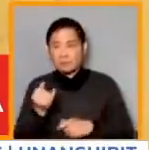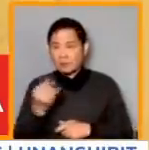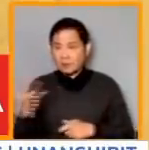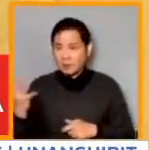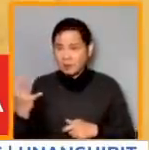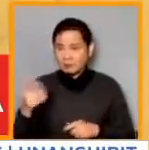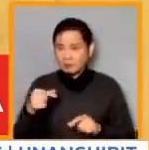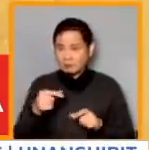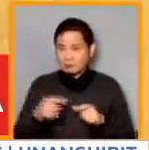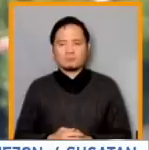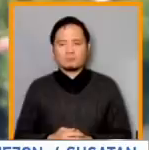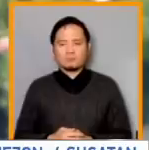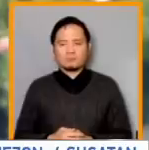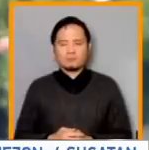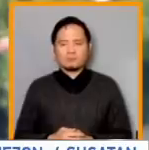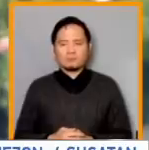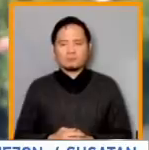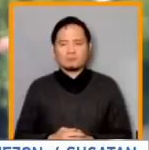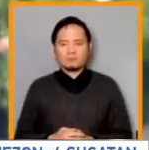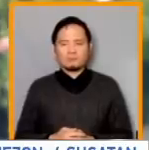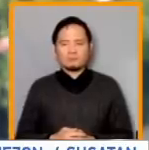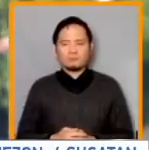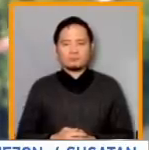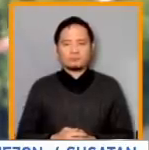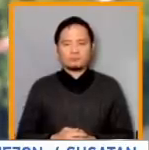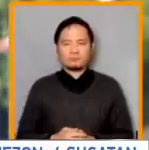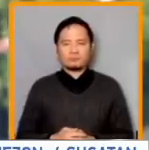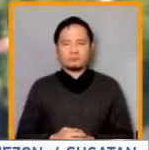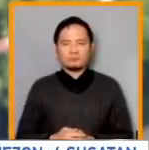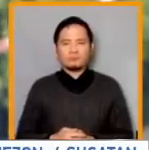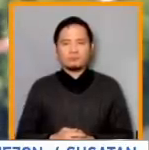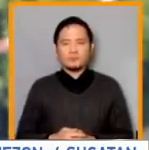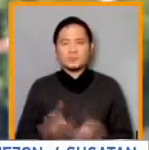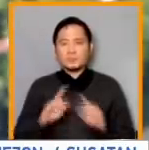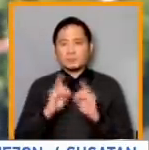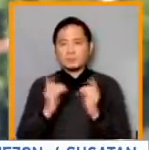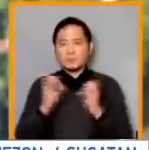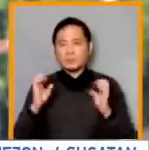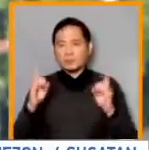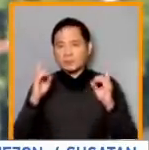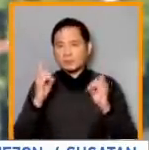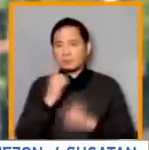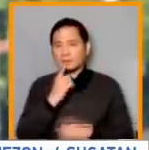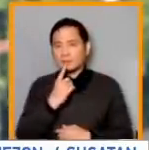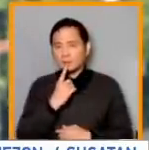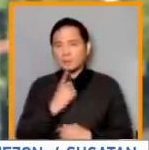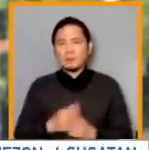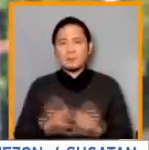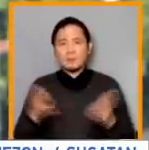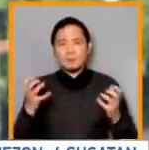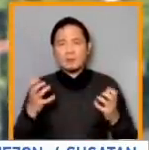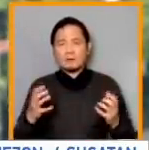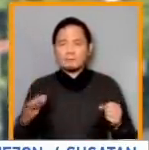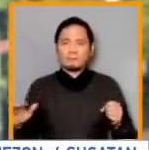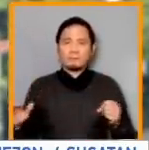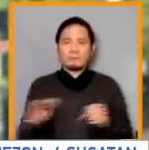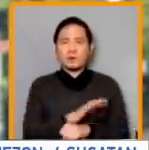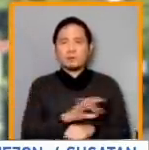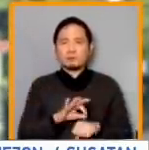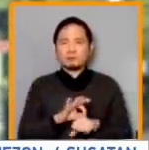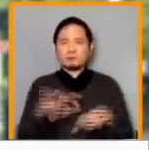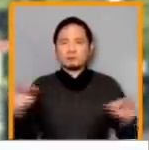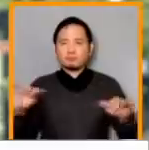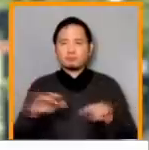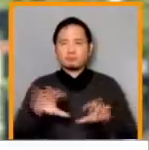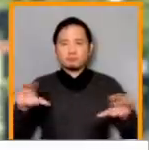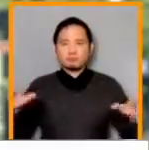ng bakuna ang i-donate. Nais ng Department of Education na maging full implementation na ang face-to-face classes. Inilunsad din ang Bida